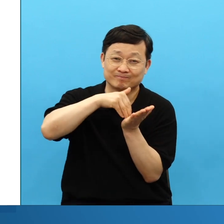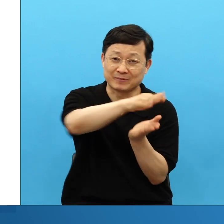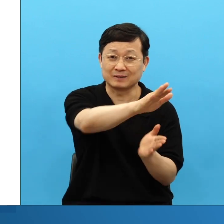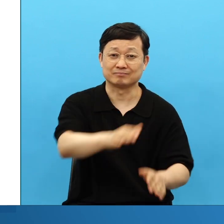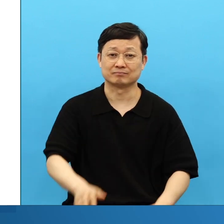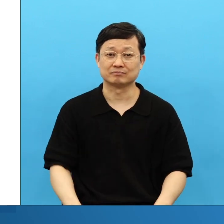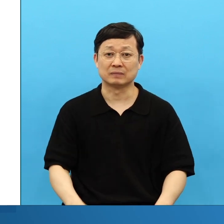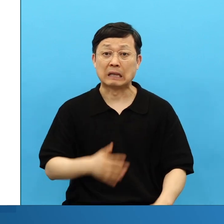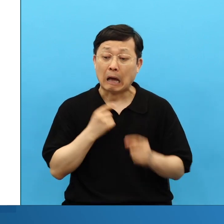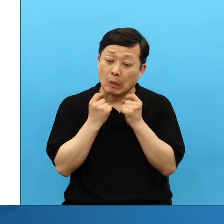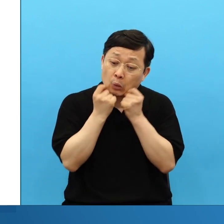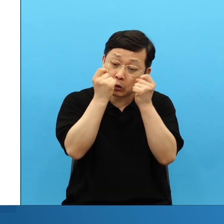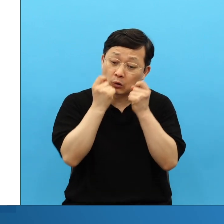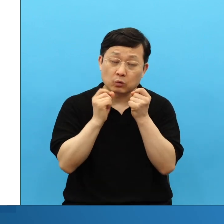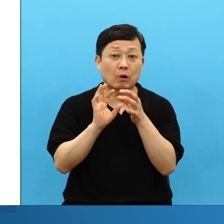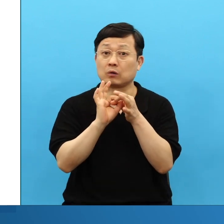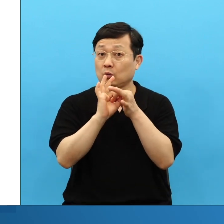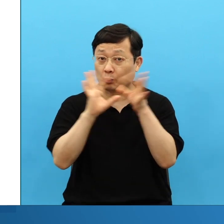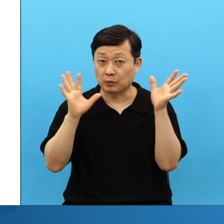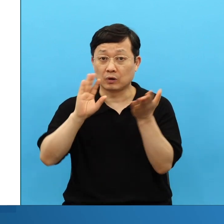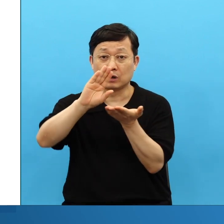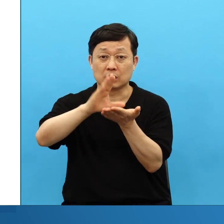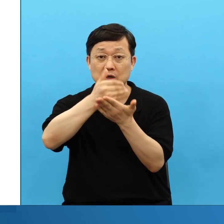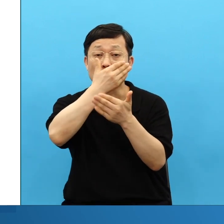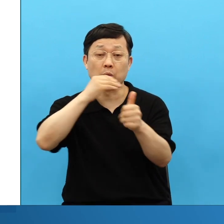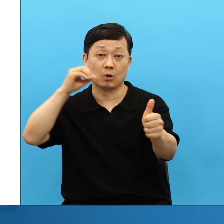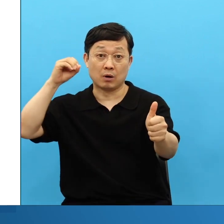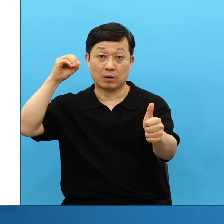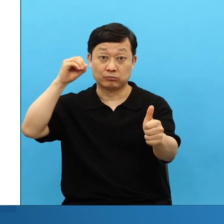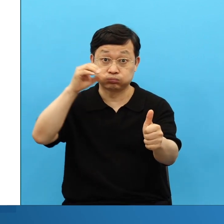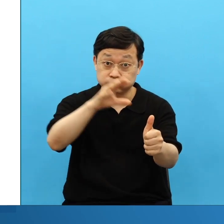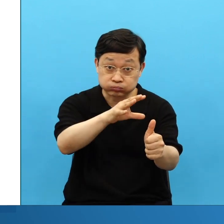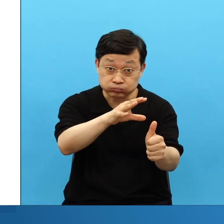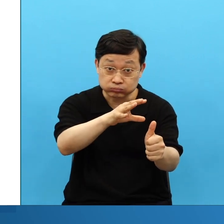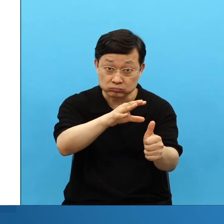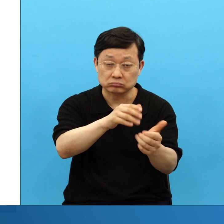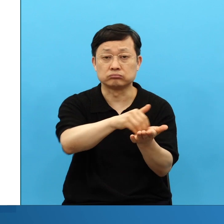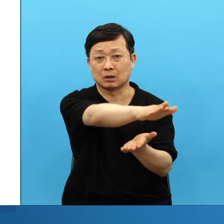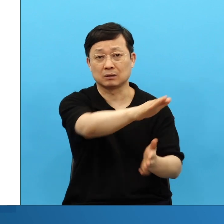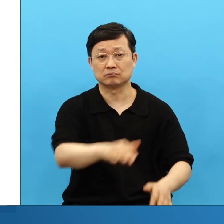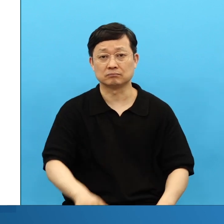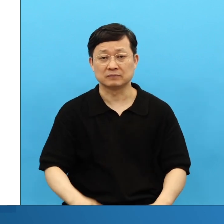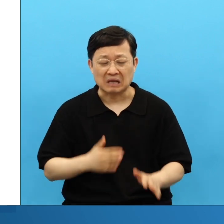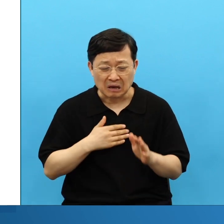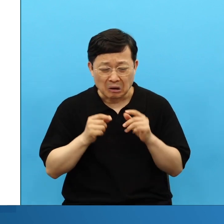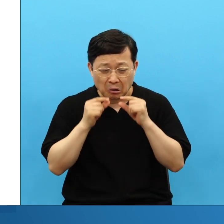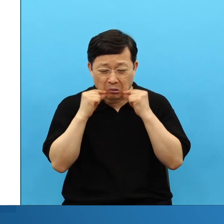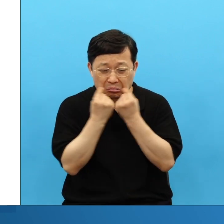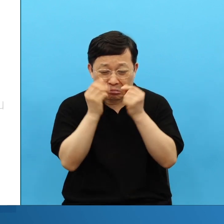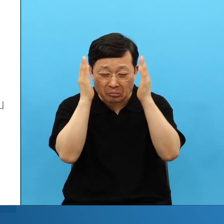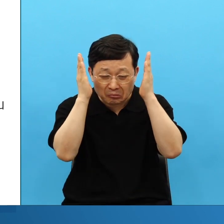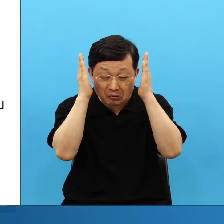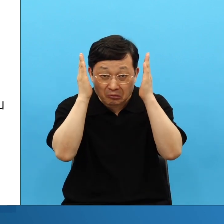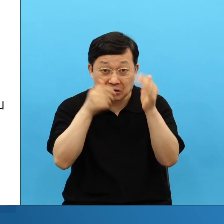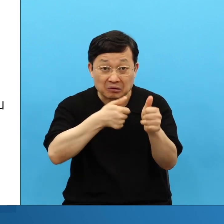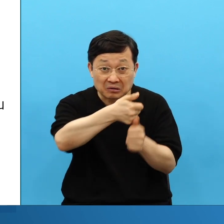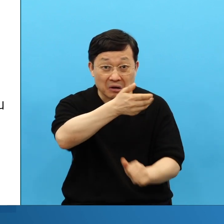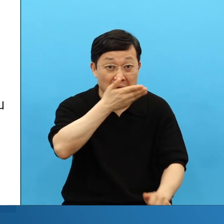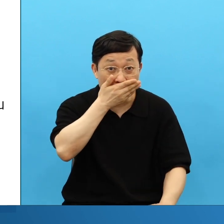의지와 지식과 관계없이 떠나가 버리는 거죠. 지식이 있다고 흑암, 혼돈, 공허가 안 오는 거 아니잖아요. 그 다음